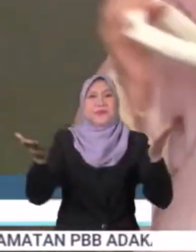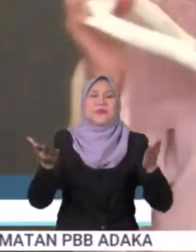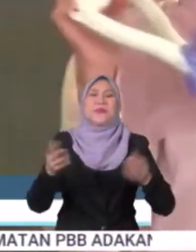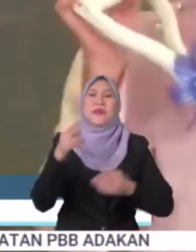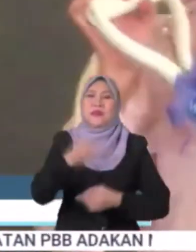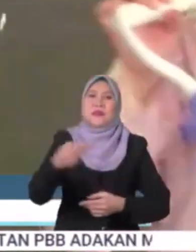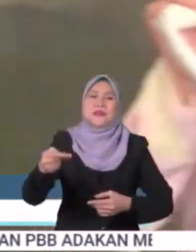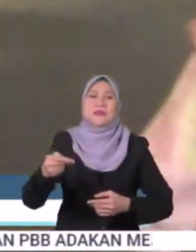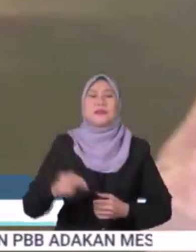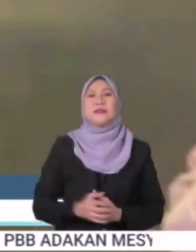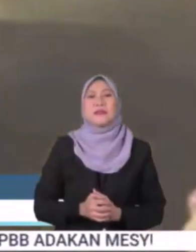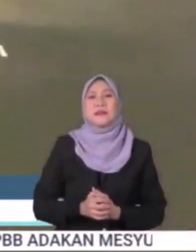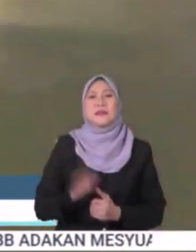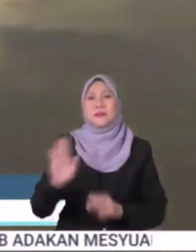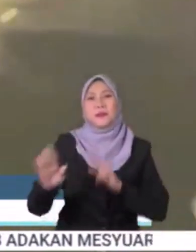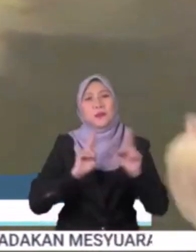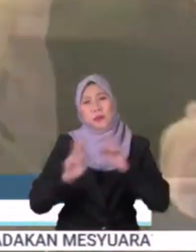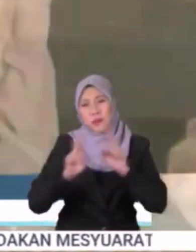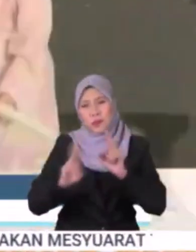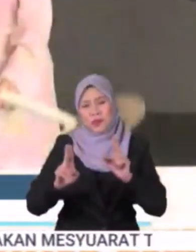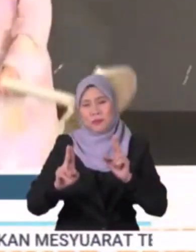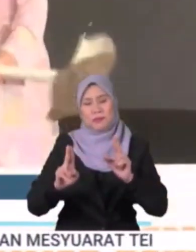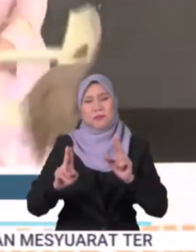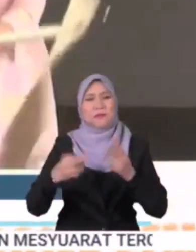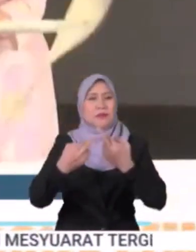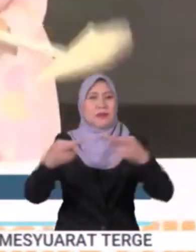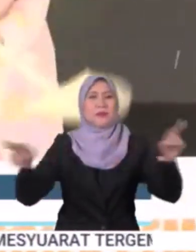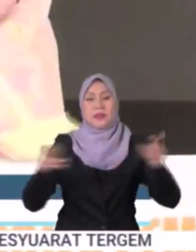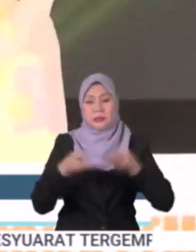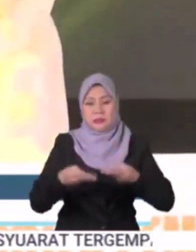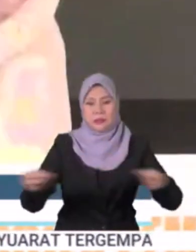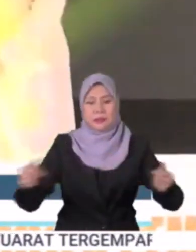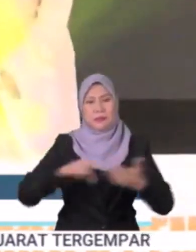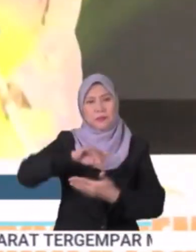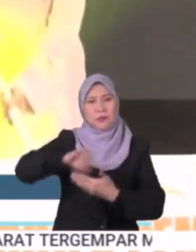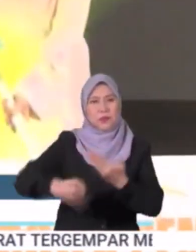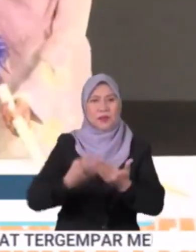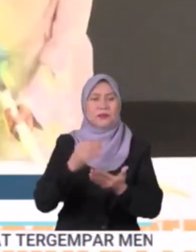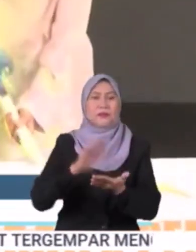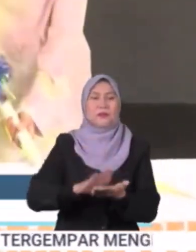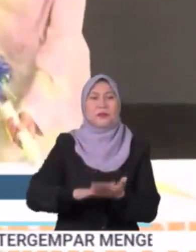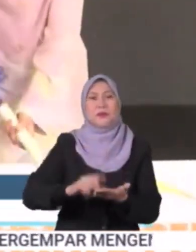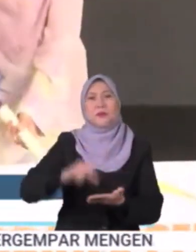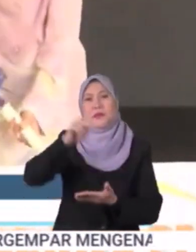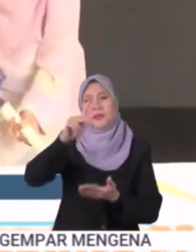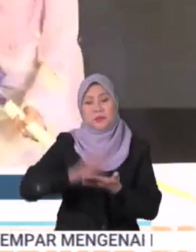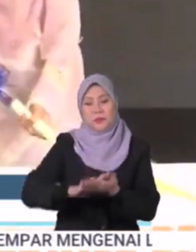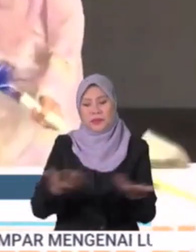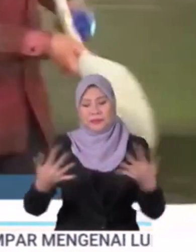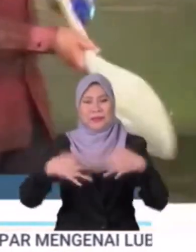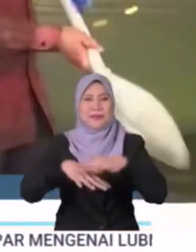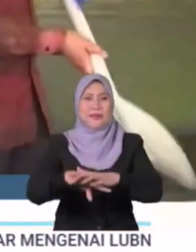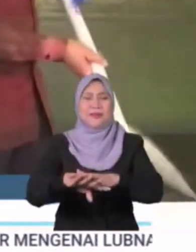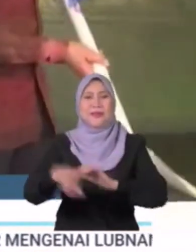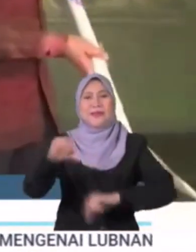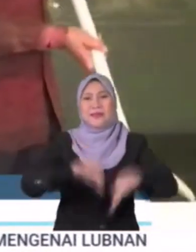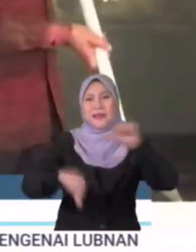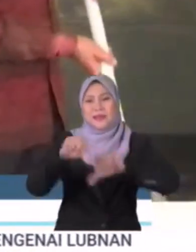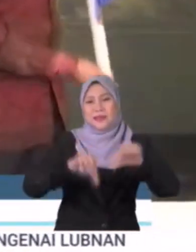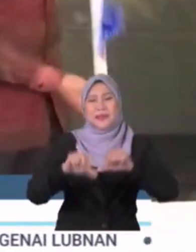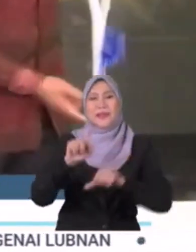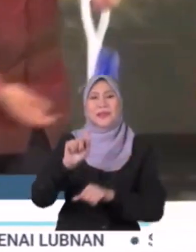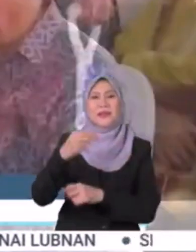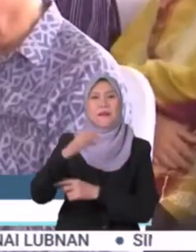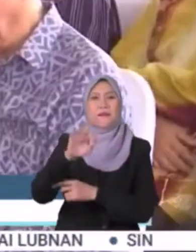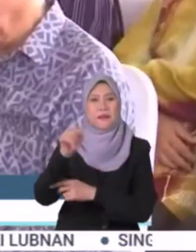Datuk Seri Anwar berucap merasmikan Majlis Pecah Tanah Projek Pembinaan Kompleks Sekolah Menengah Integrasi Sains Tahfiz di Ibu